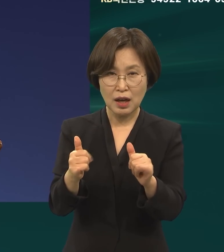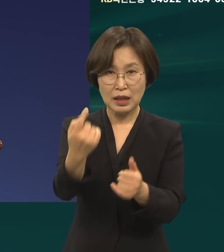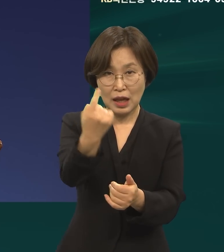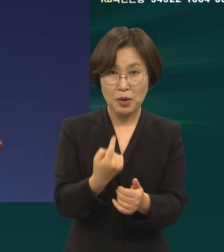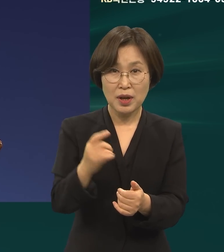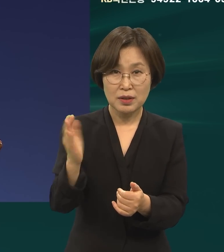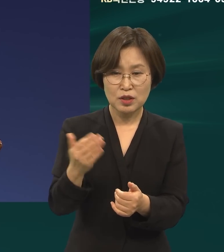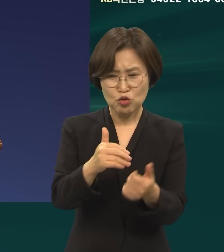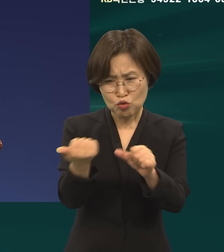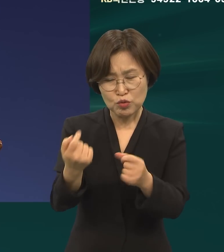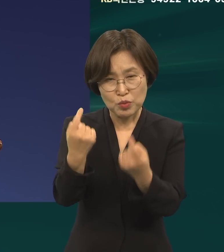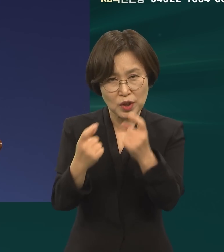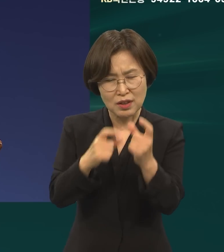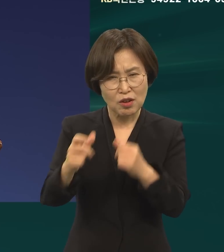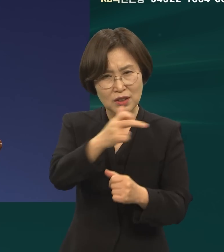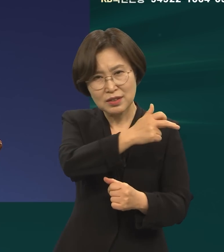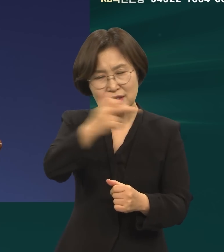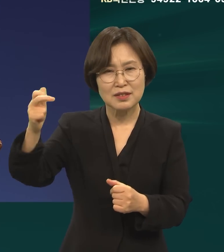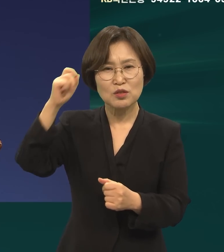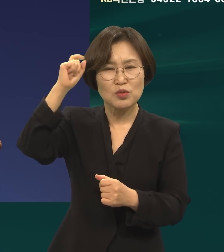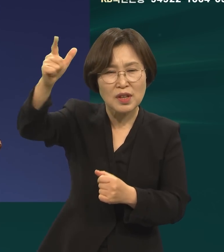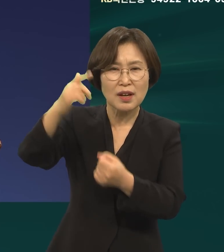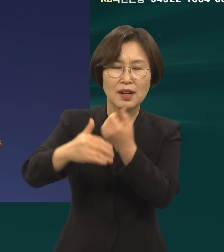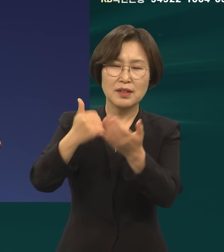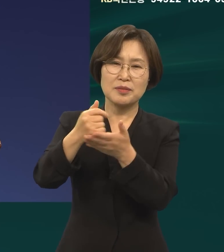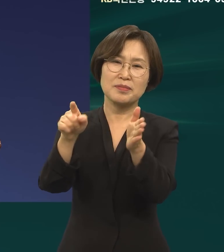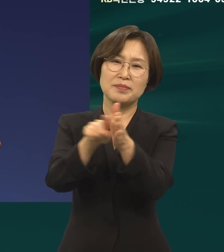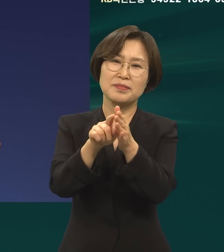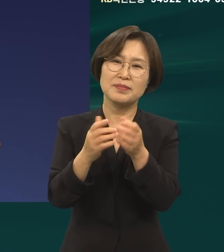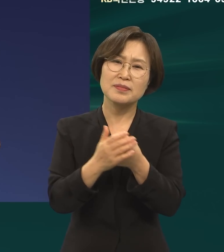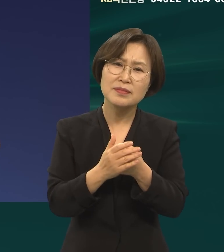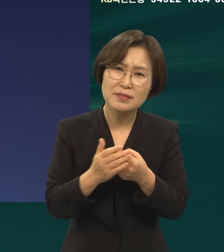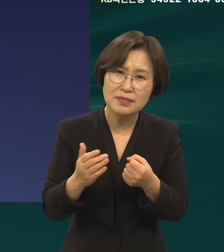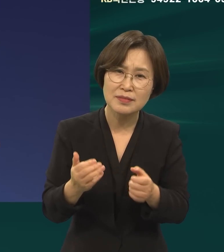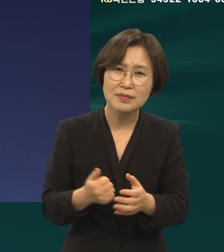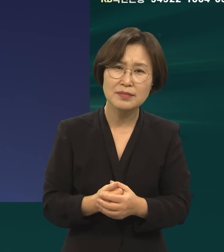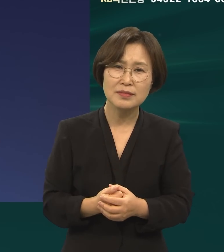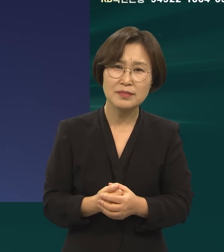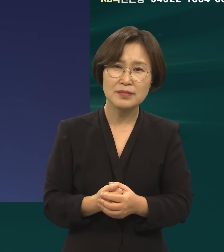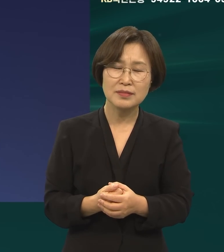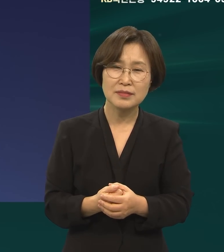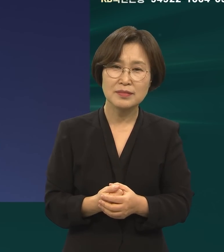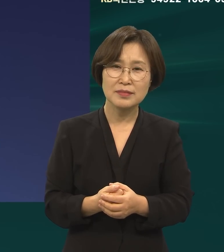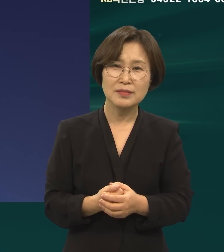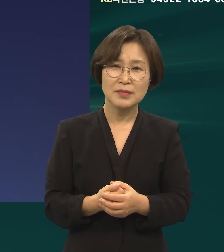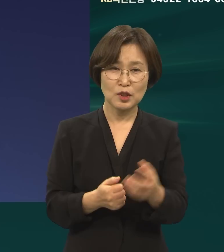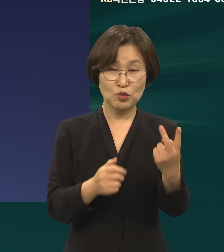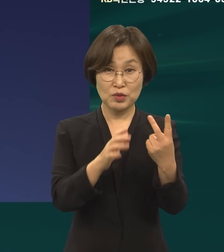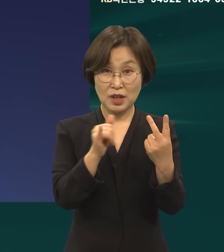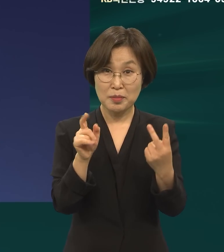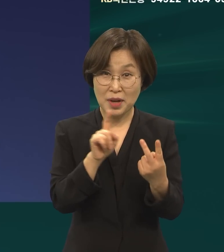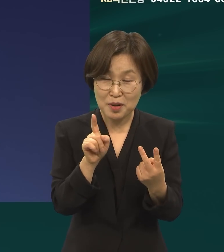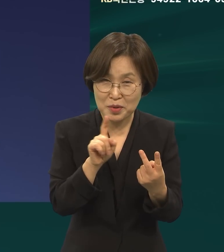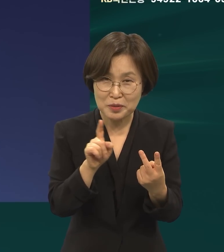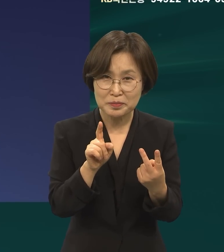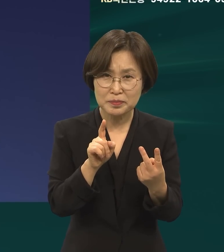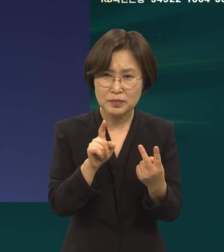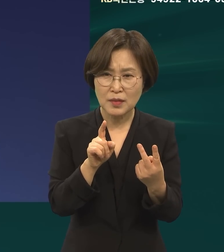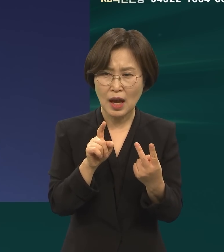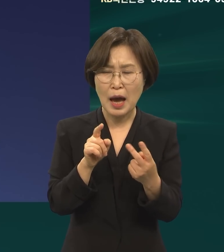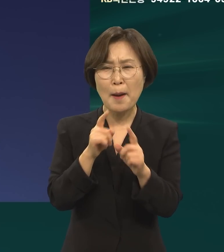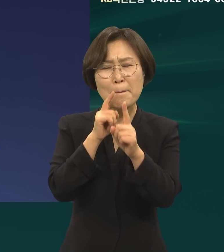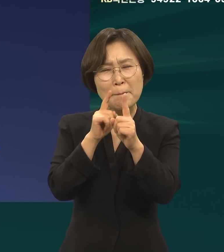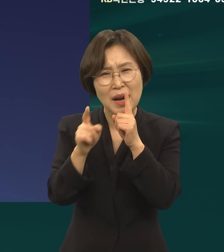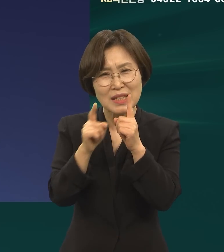말씀하시니까. 이 주님을 믿는 거죠, 우리는. 그런데 이들이 뭐라고 말하냐면 우리가 그분이 말씀을 풀어주실